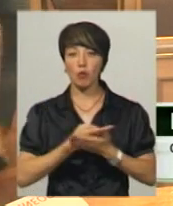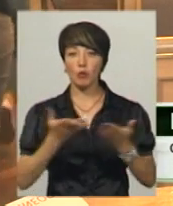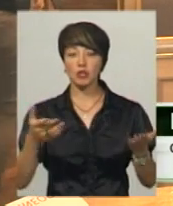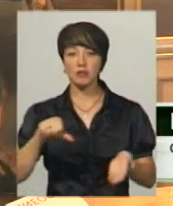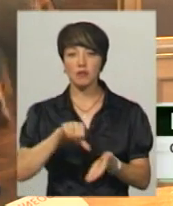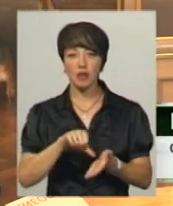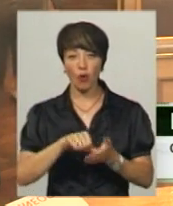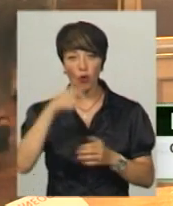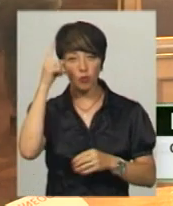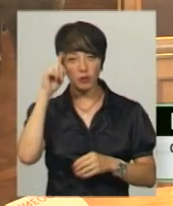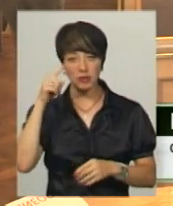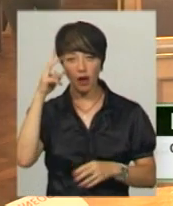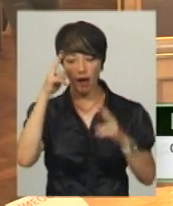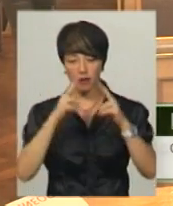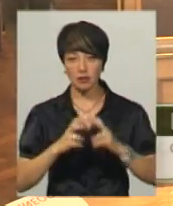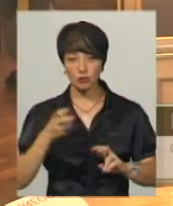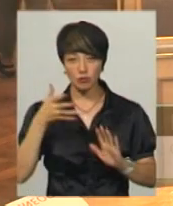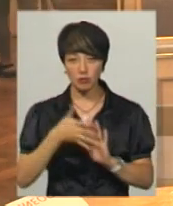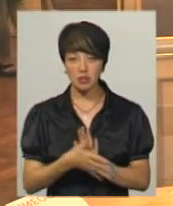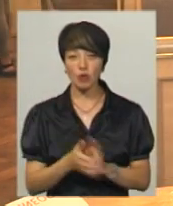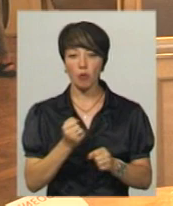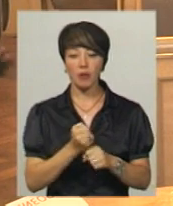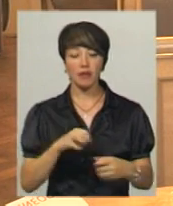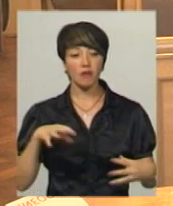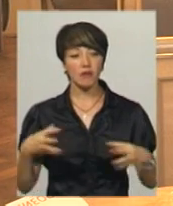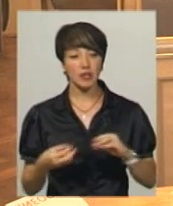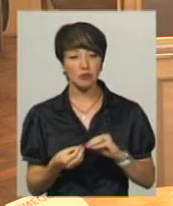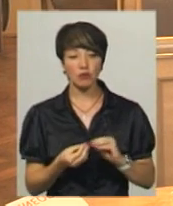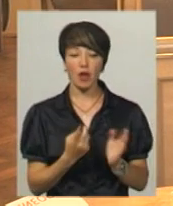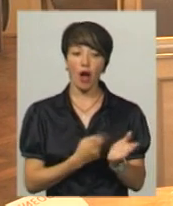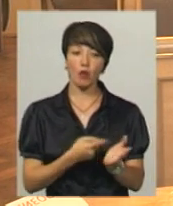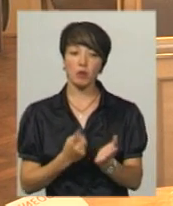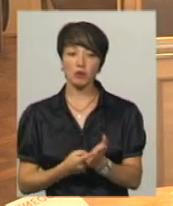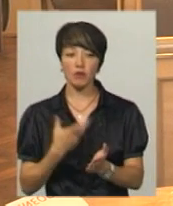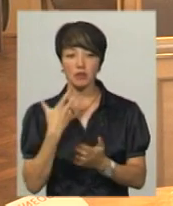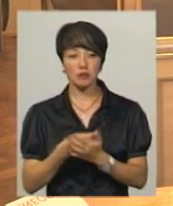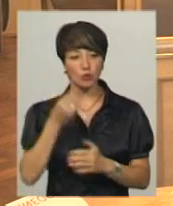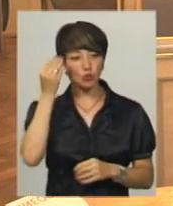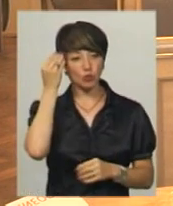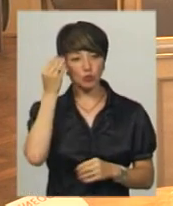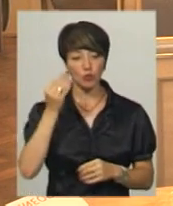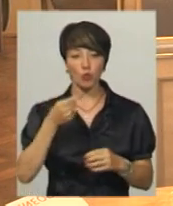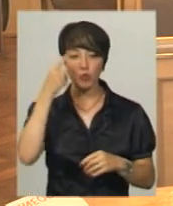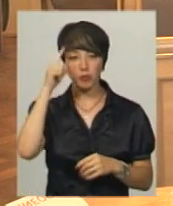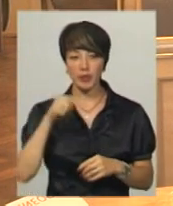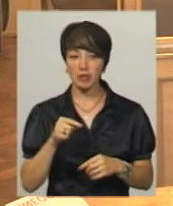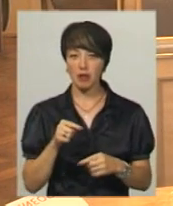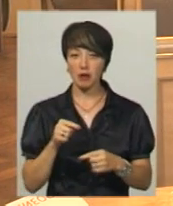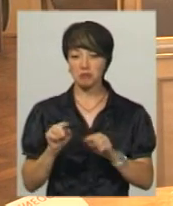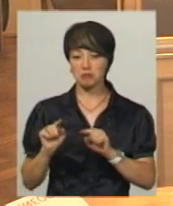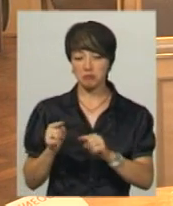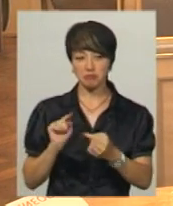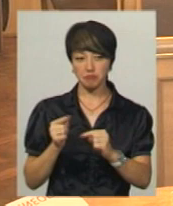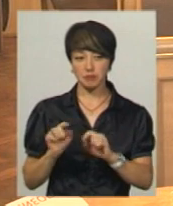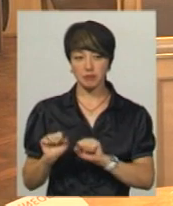вміння аналітично мислити, робити висновки, вміння аргументувати свою точку зору, вміння протистояти,